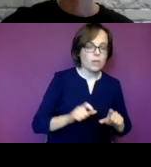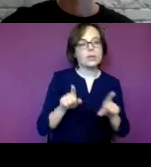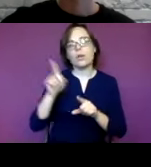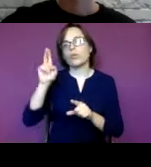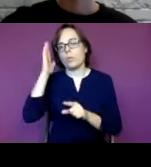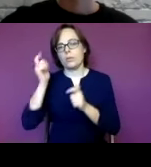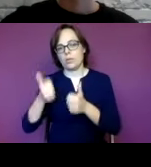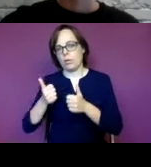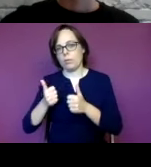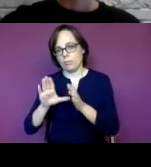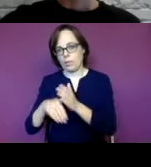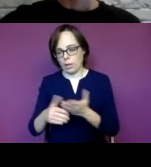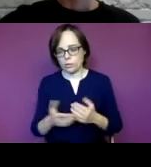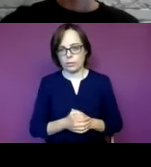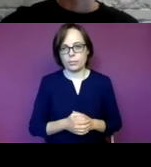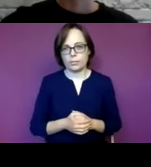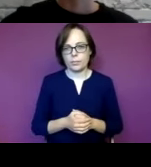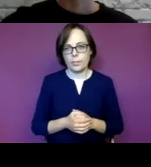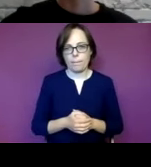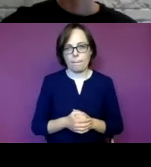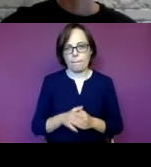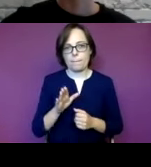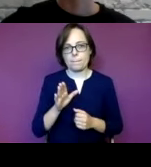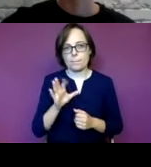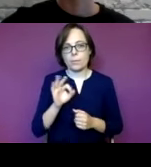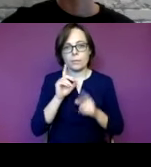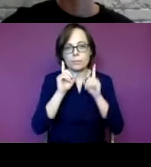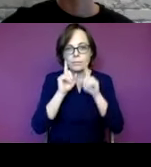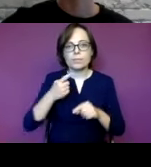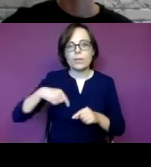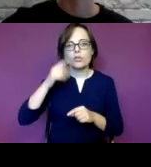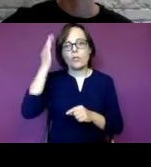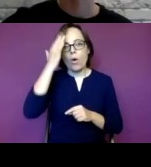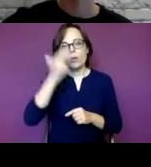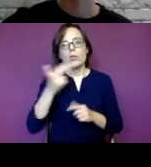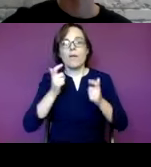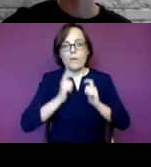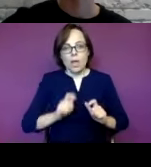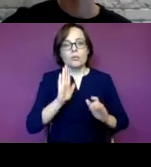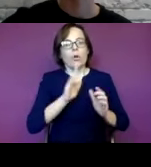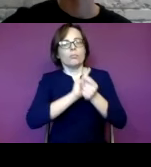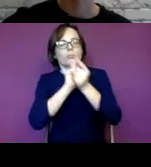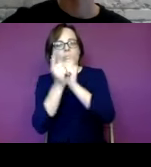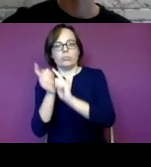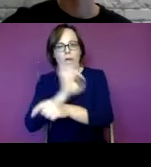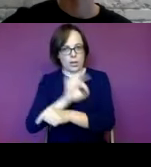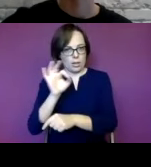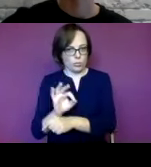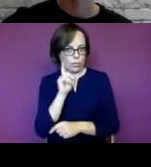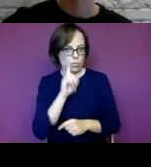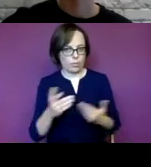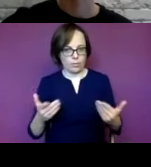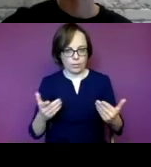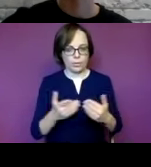społecznych krystalizują się w formach architektonicznych. Czyli tak troszkę odwracając na koniec